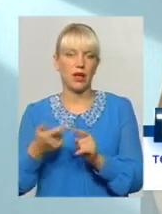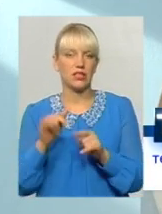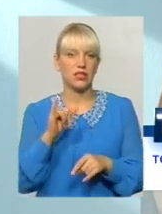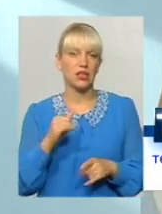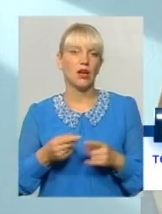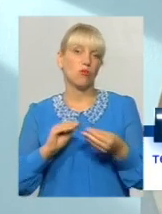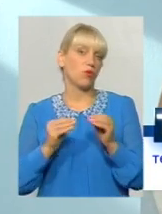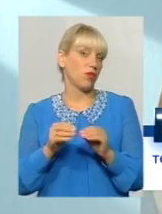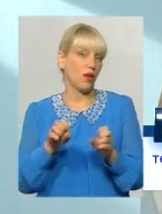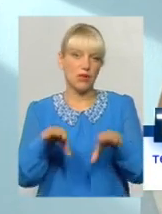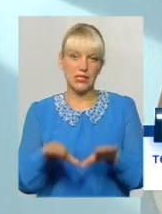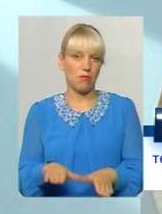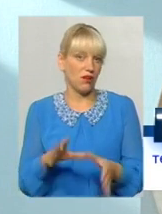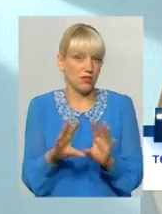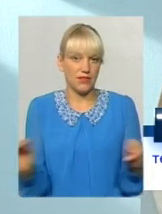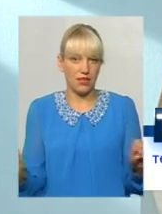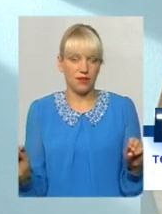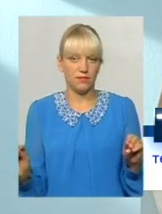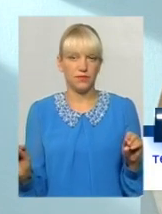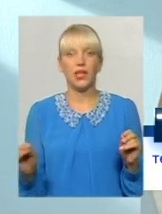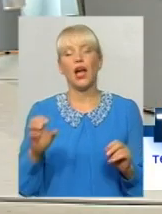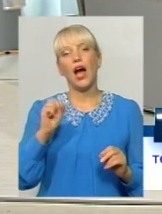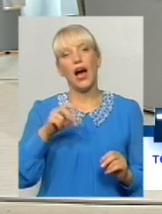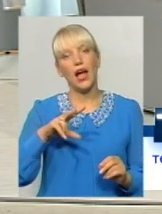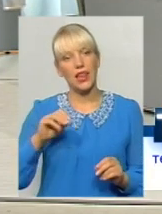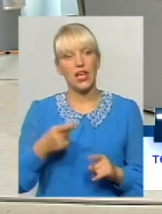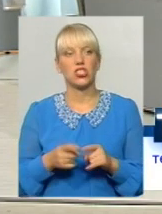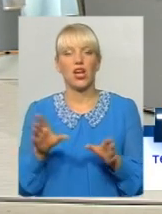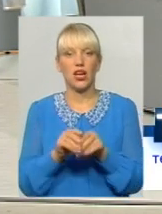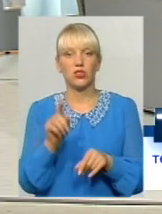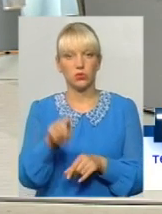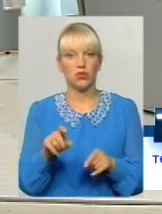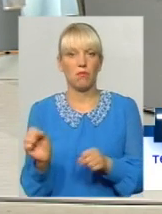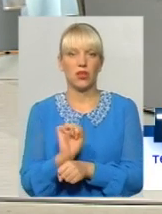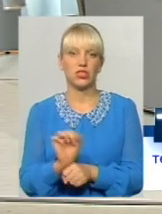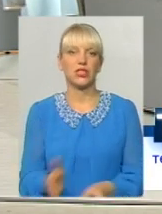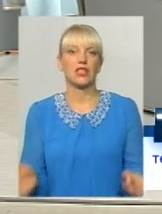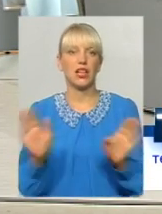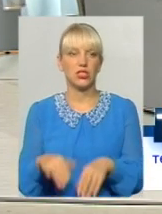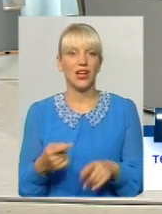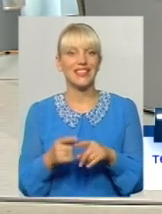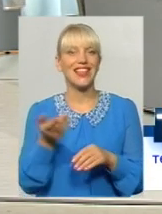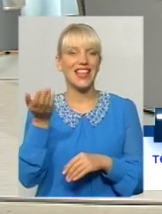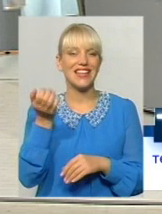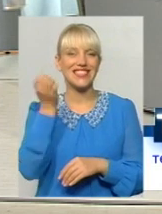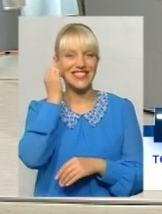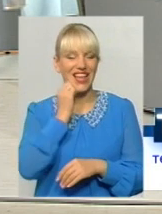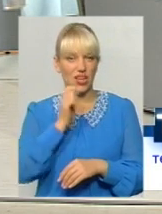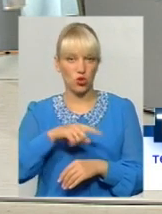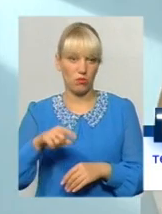1565, і проблема знімається, все. Ну, але ж разом з тим машини залишаються на тих номерах, не українських. Ні, ми